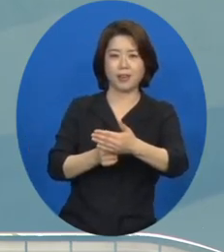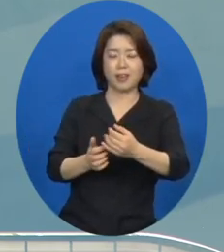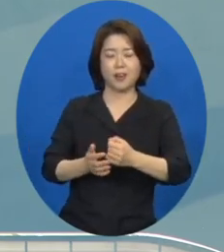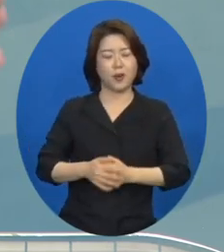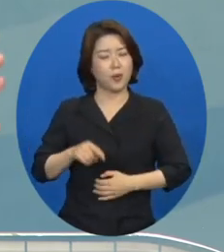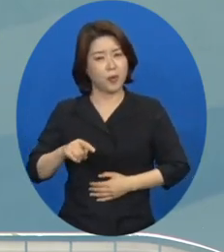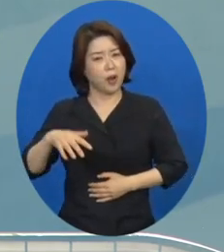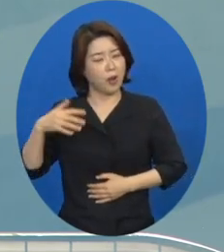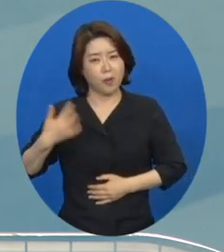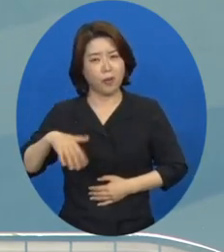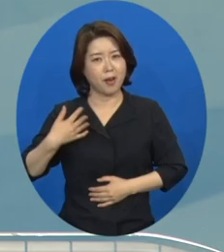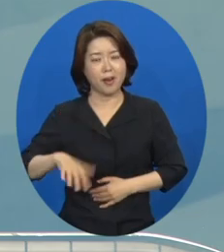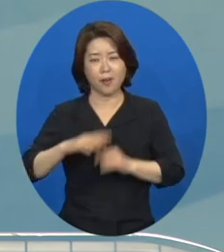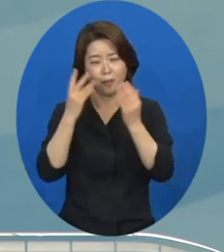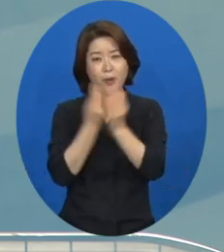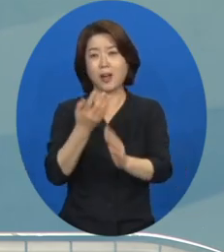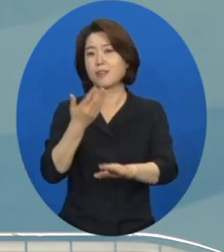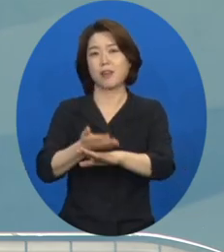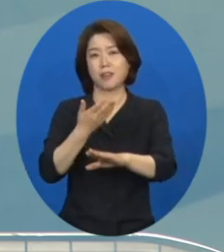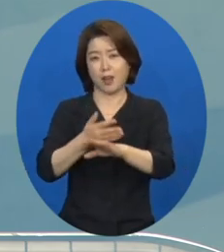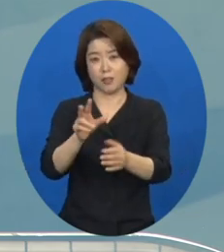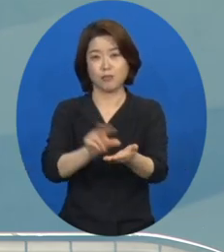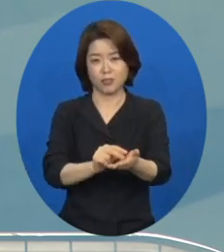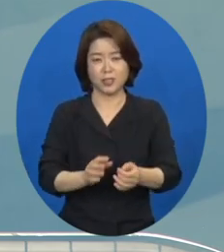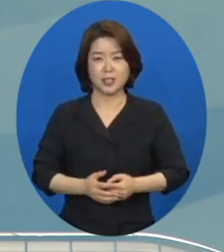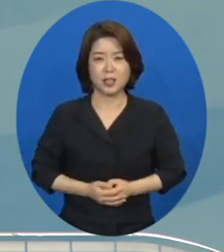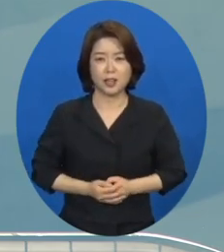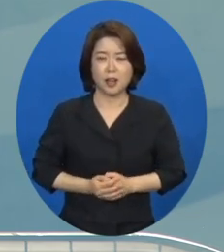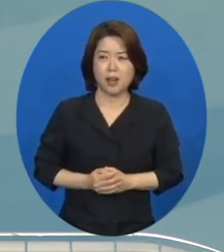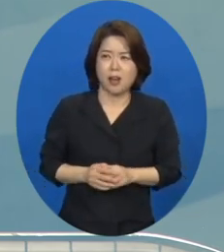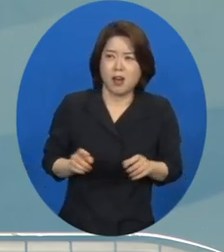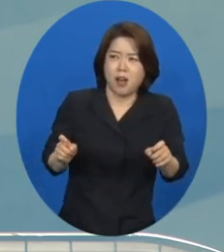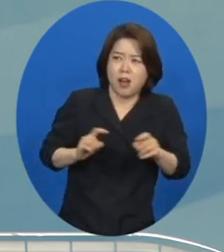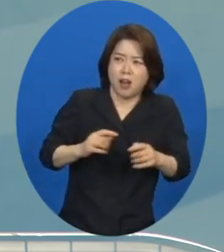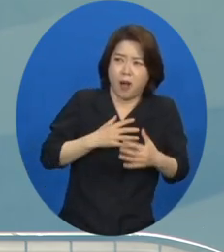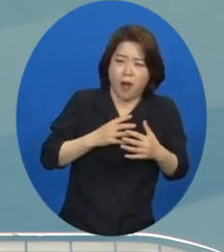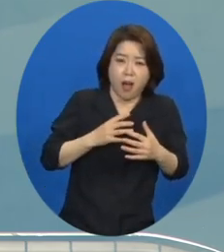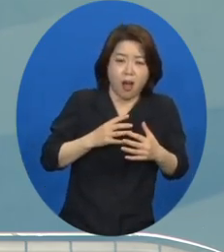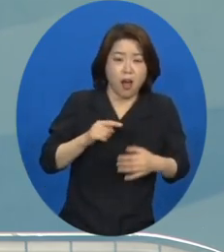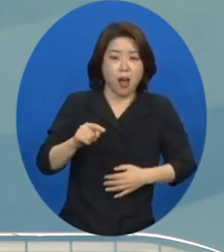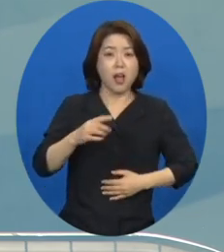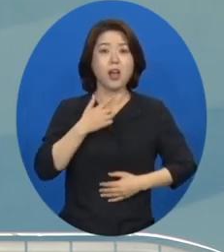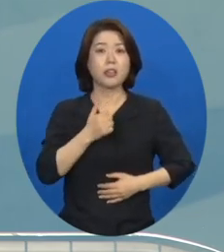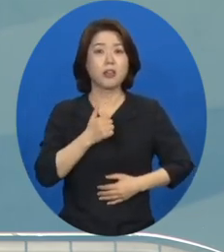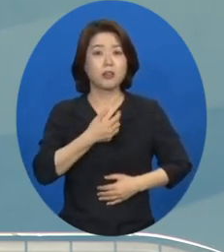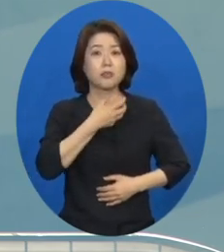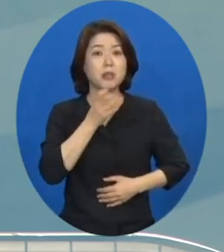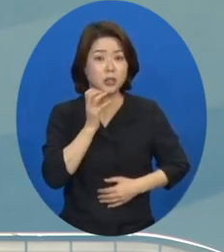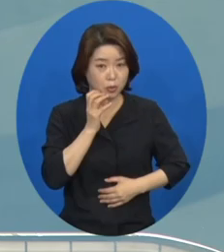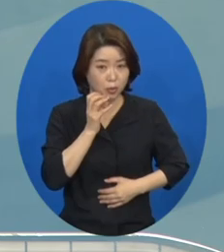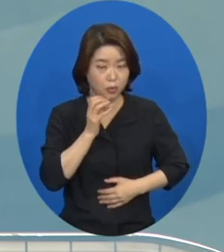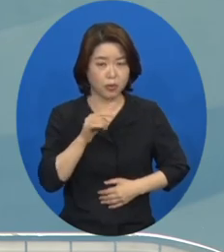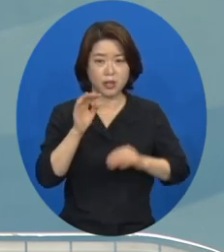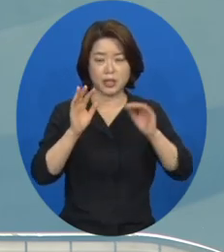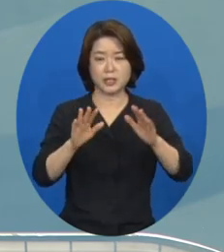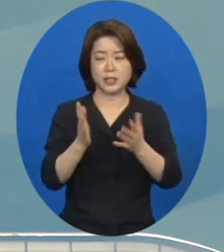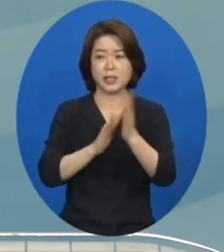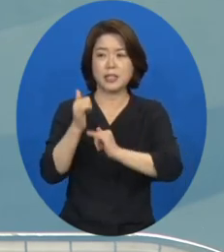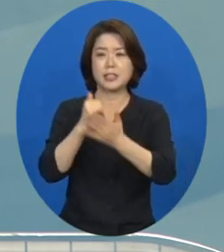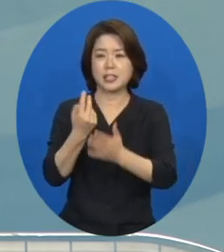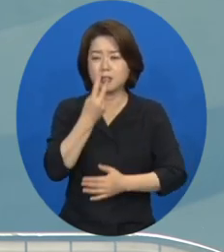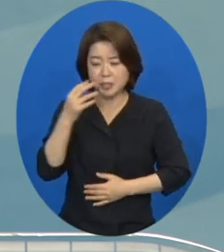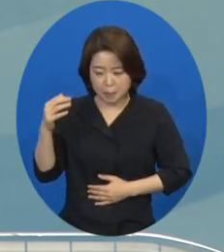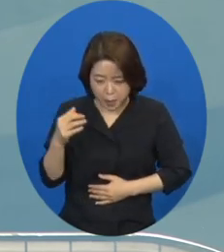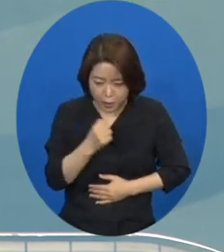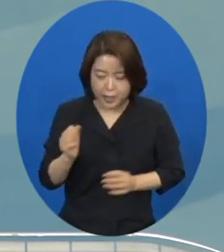이건 완전히 다른 문제예요. 그렇게 두려움에 사로잡히던 베드로, 이제는 예수님의 생명으로